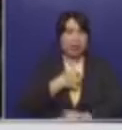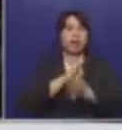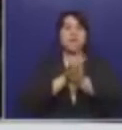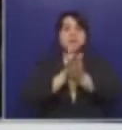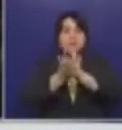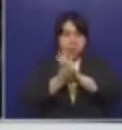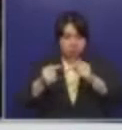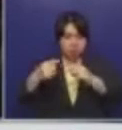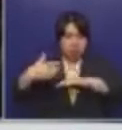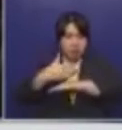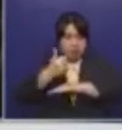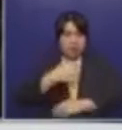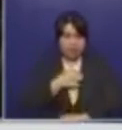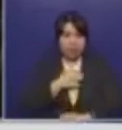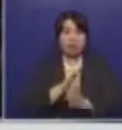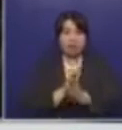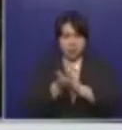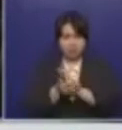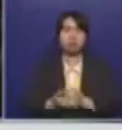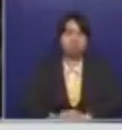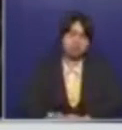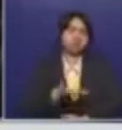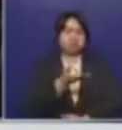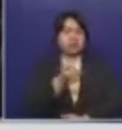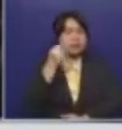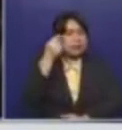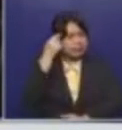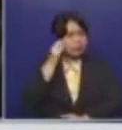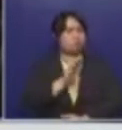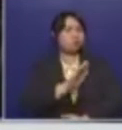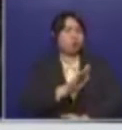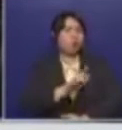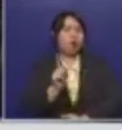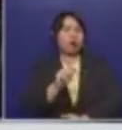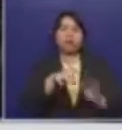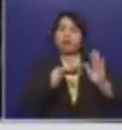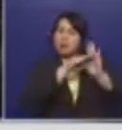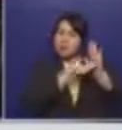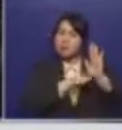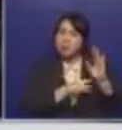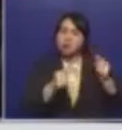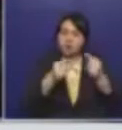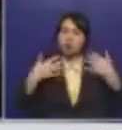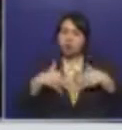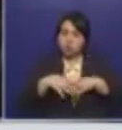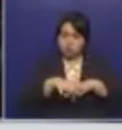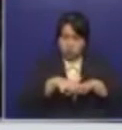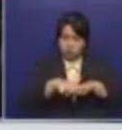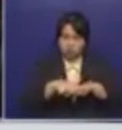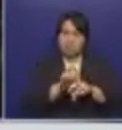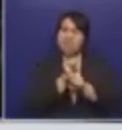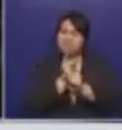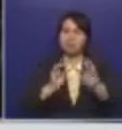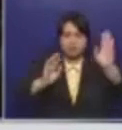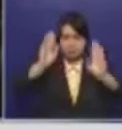มซึ่งถือเป็นการแสดงความคิดเห็นทางการเมืองที่เป็นไปตามหลักการมีส่วนร่วมทางการเมืองในระบอบประชาธิปไตย